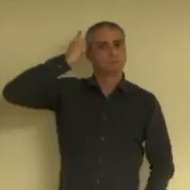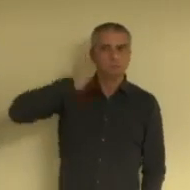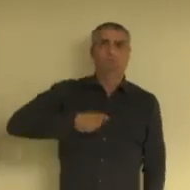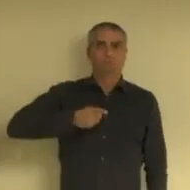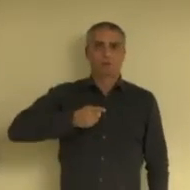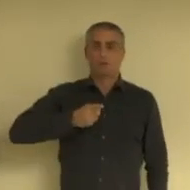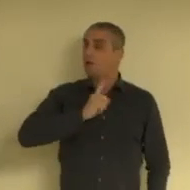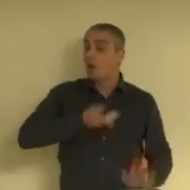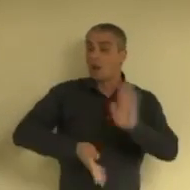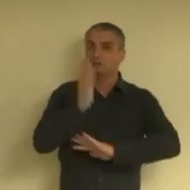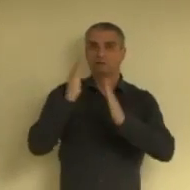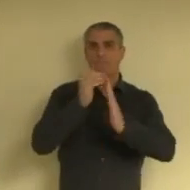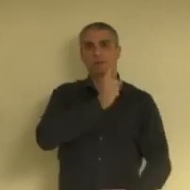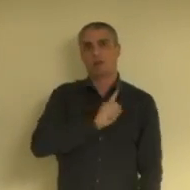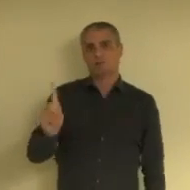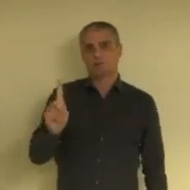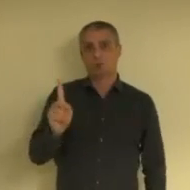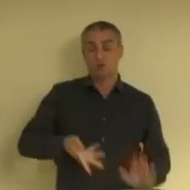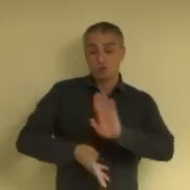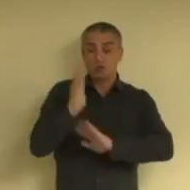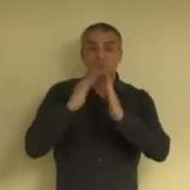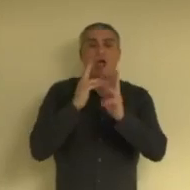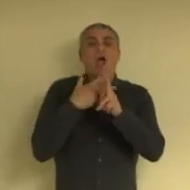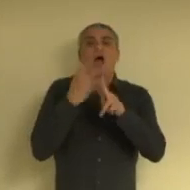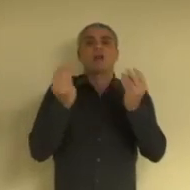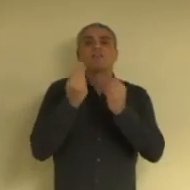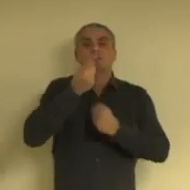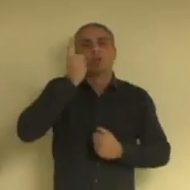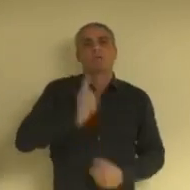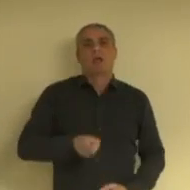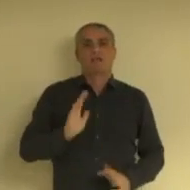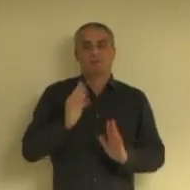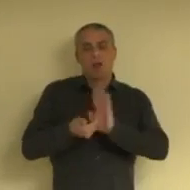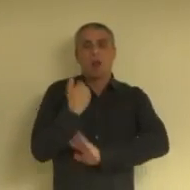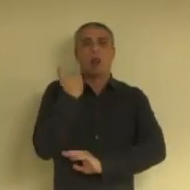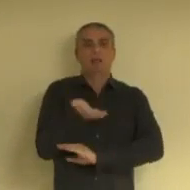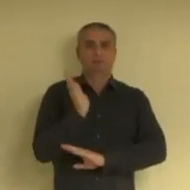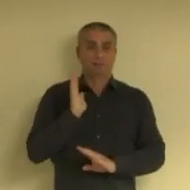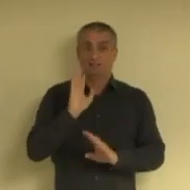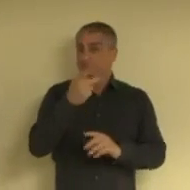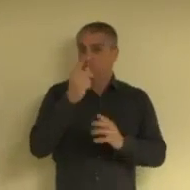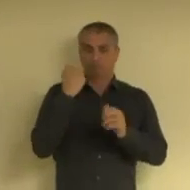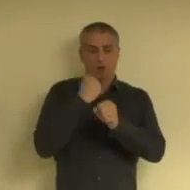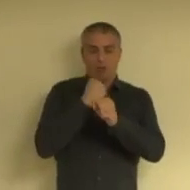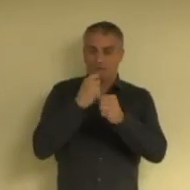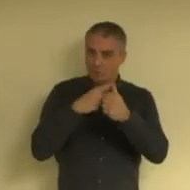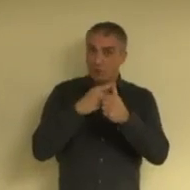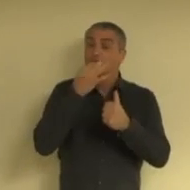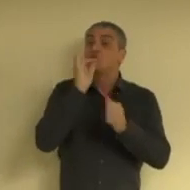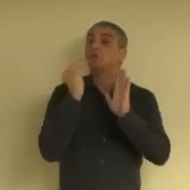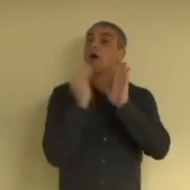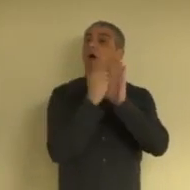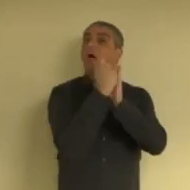בהנחיה, אל תצאו מהבית. תצאו מהבית רק לדברים שאתם חייבים לצאת אליהם. אם זה לעבודה